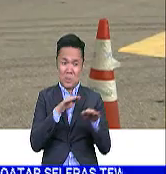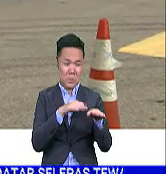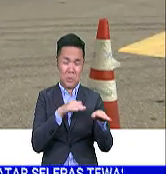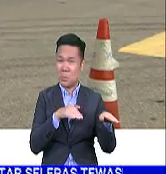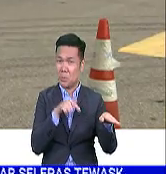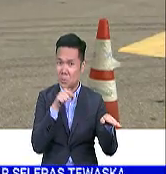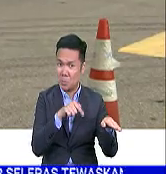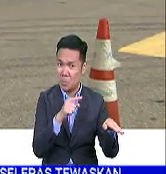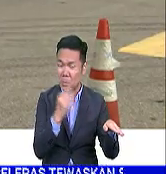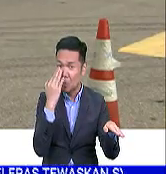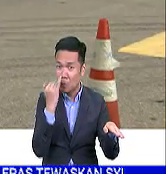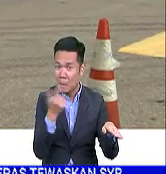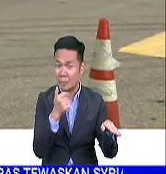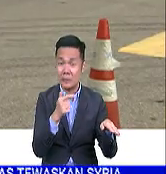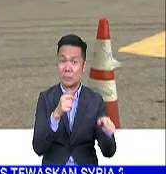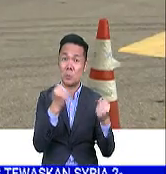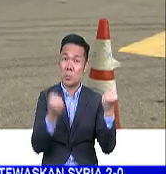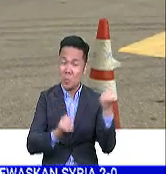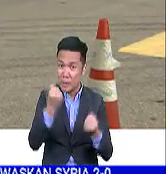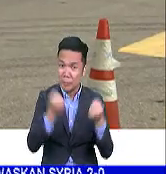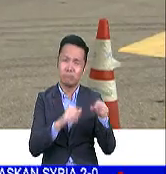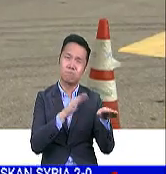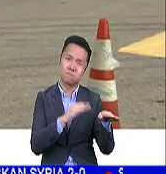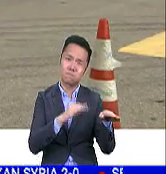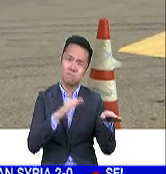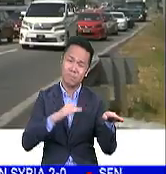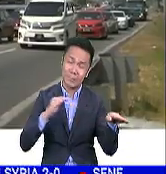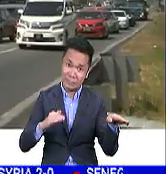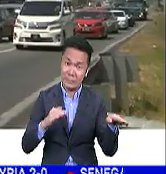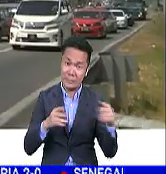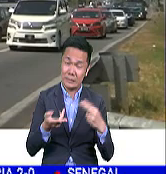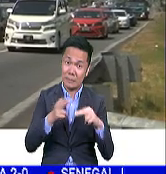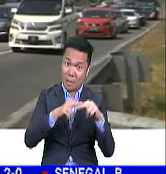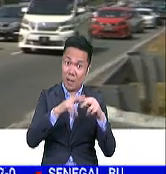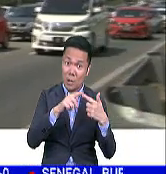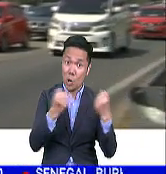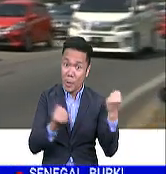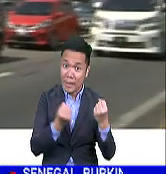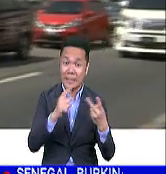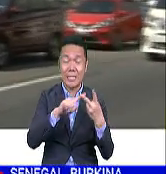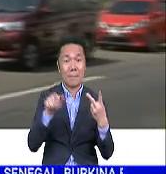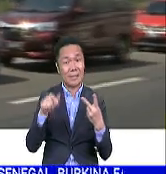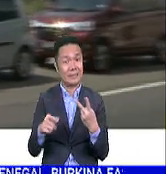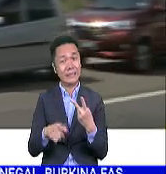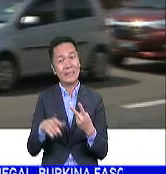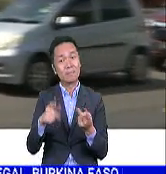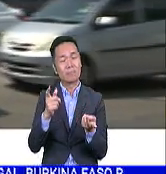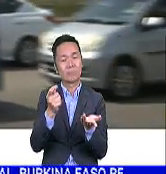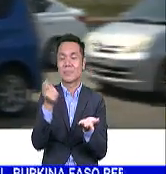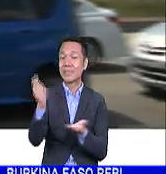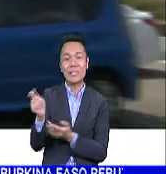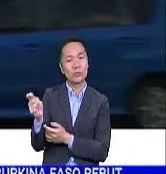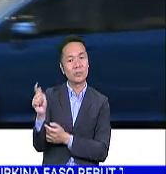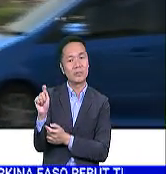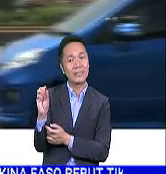berlaku disebabkan pertambahan jumlah kenderaan semata-mata, tetapi juga disebabkan nilai kad touch and go pengguna yang